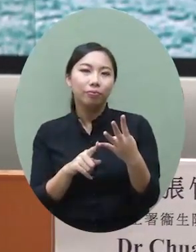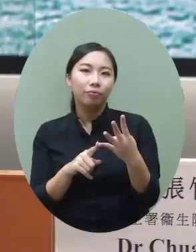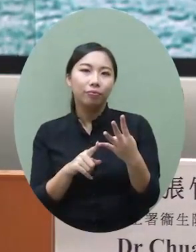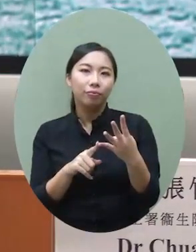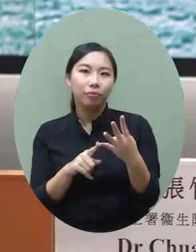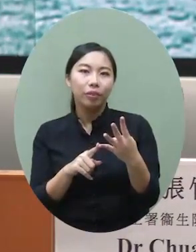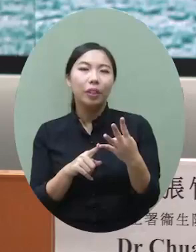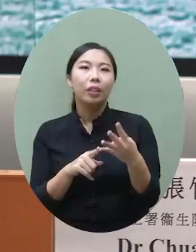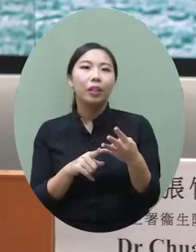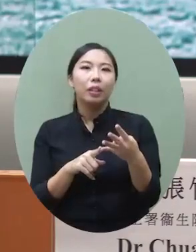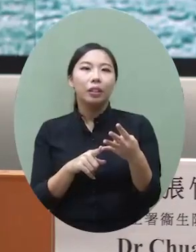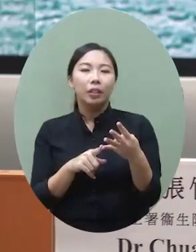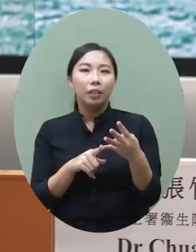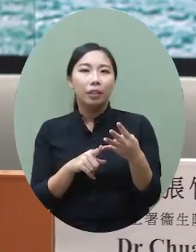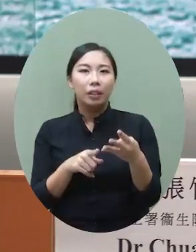產車司機，